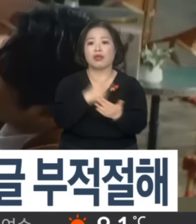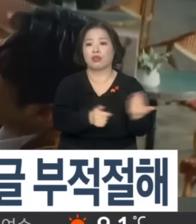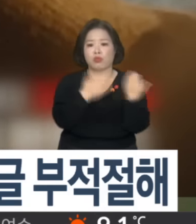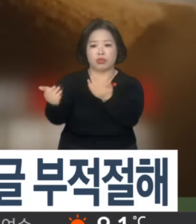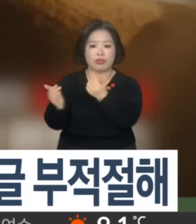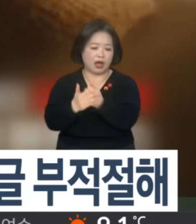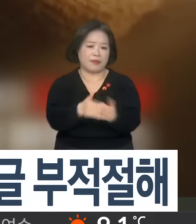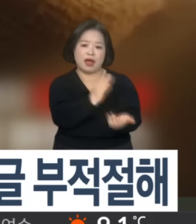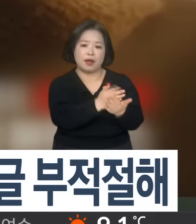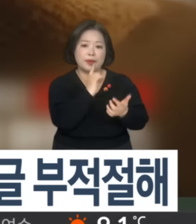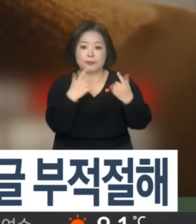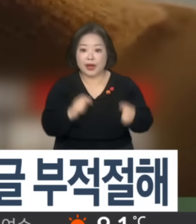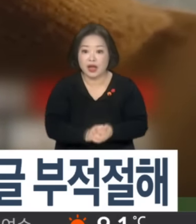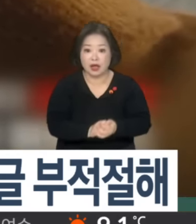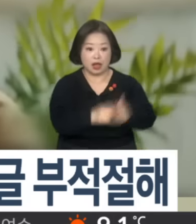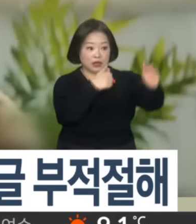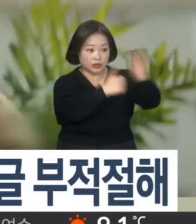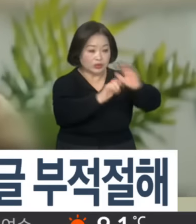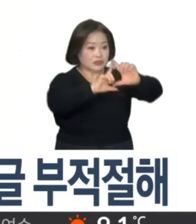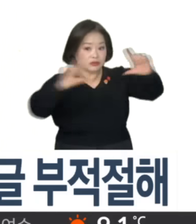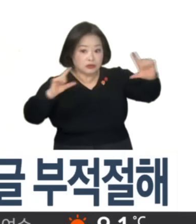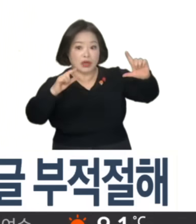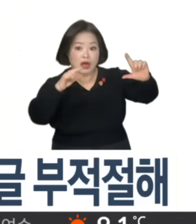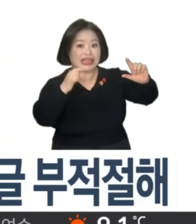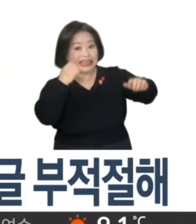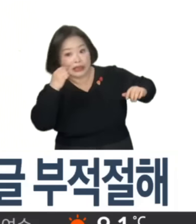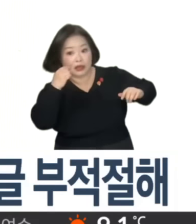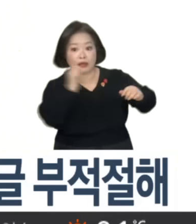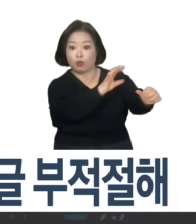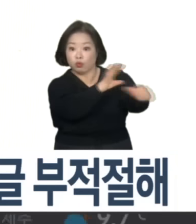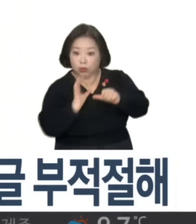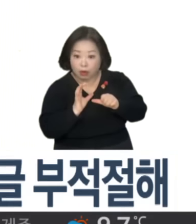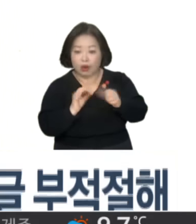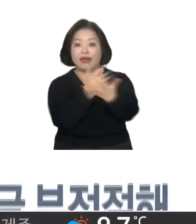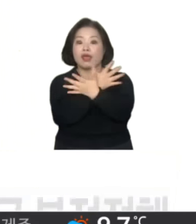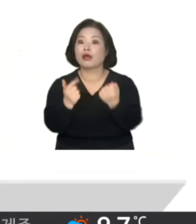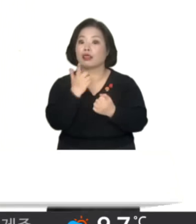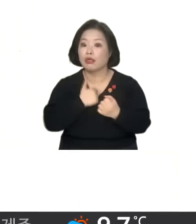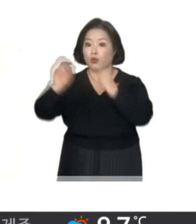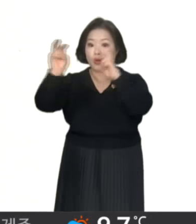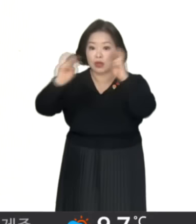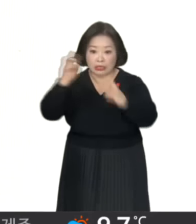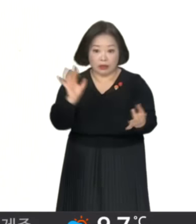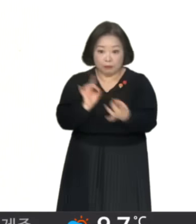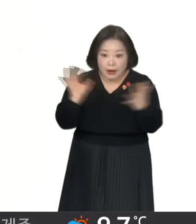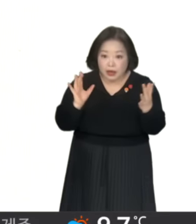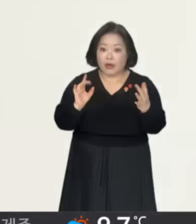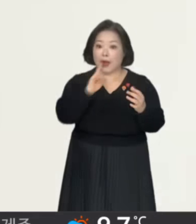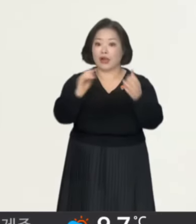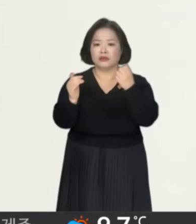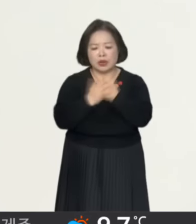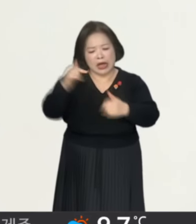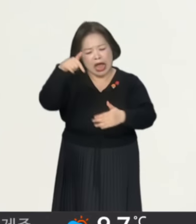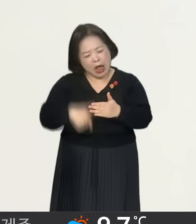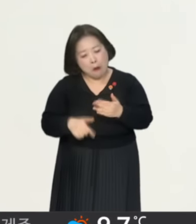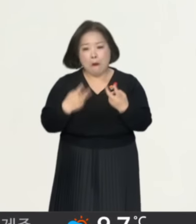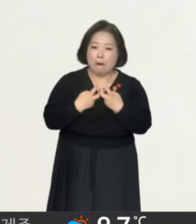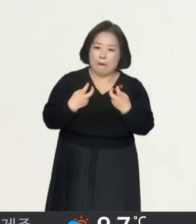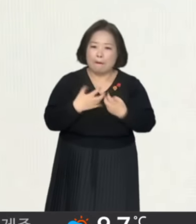때문입니다 선수의 스타성을 믿고 후원과 광고 모델 기용을 결정했던 기업들은 뜻하지 않은 논란에 속만 태우고